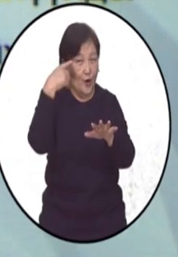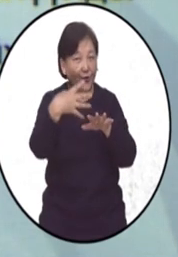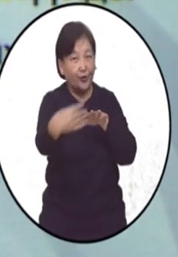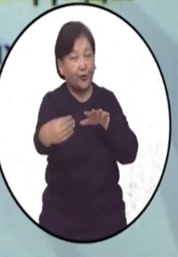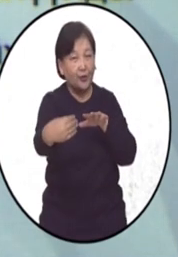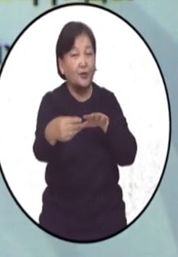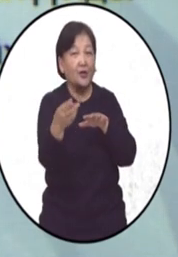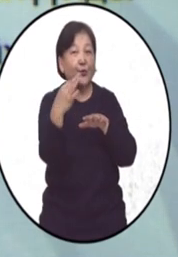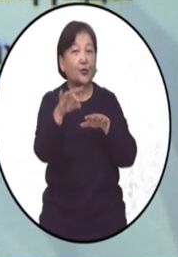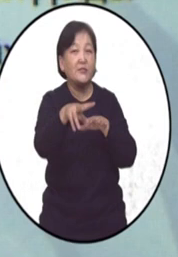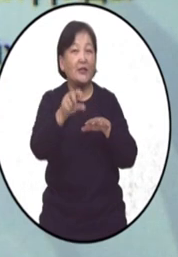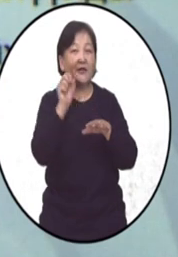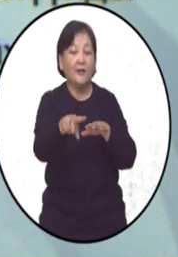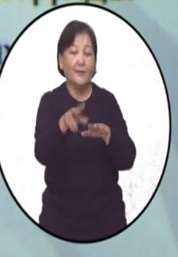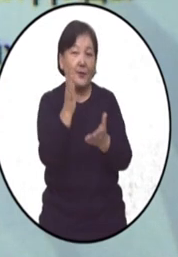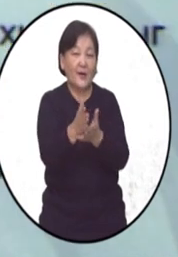дээр дүрслэгдсэн байдаг.